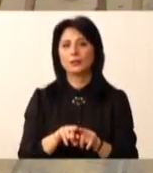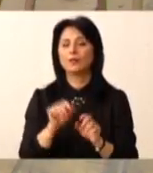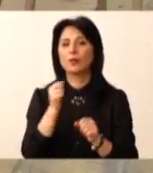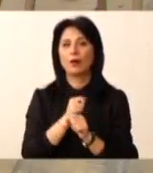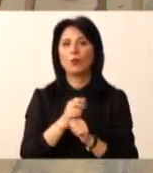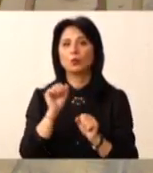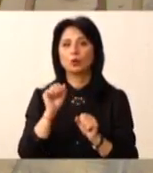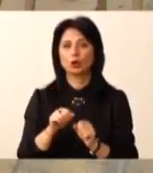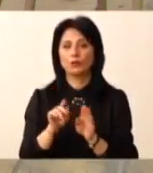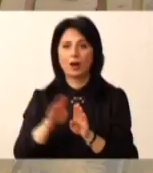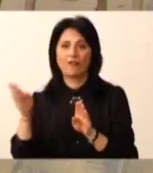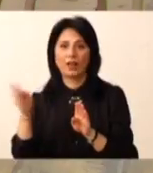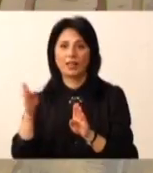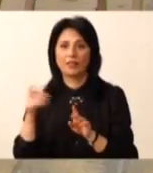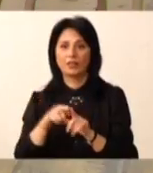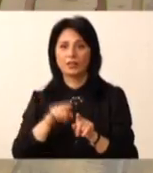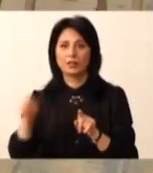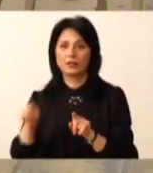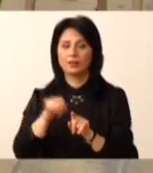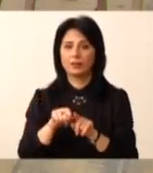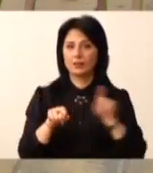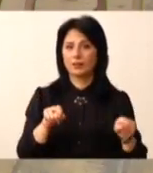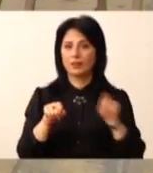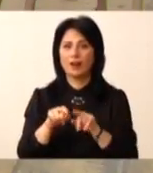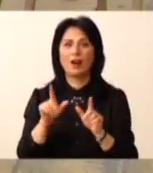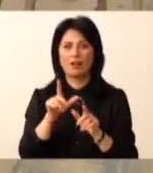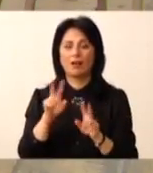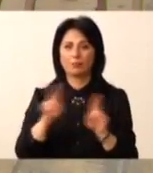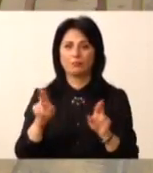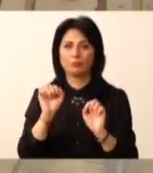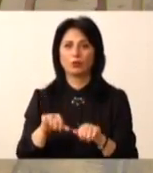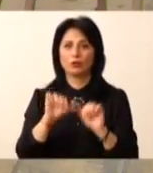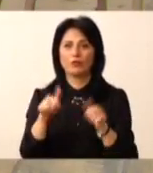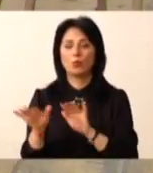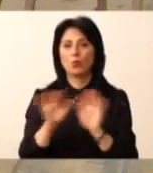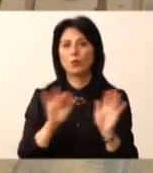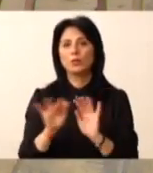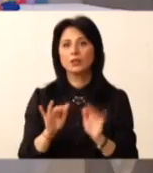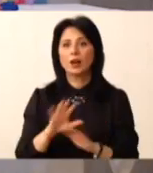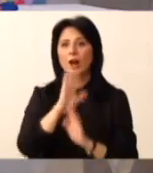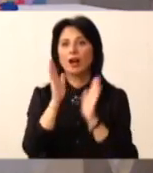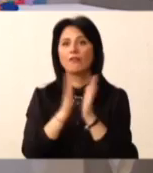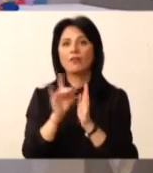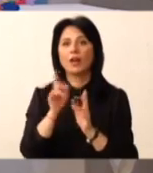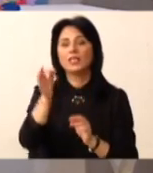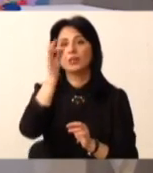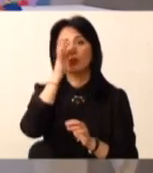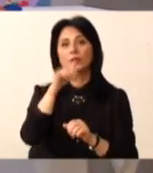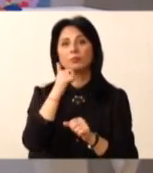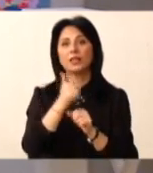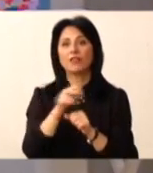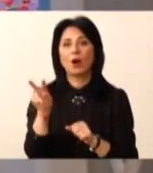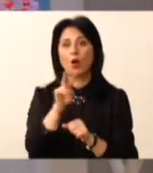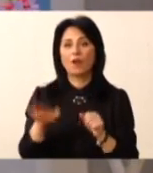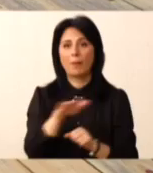რომ გავაკეთოთ გვერდულად მასზე ასვლა. ო, ესეთი მოძრაობები. ყველაფერი, რაც მოგწონთ, თავარია, რომ